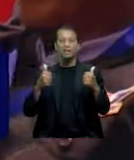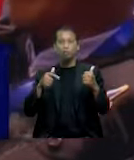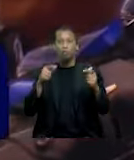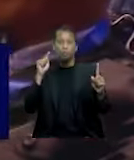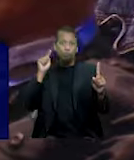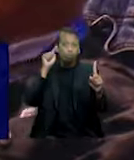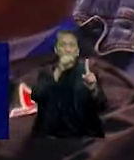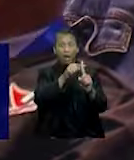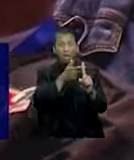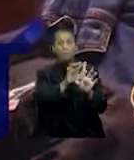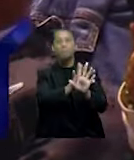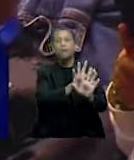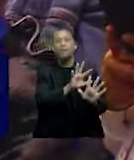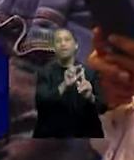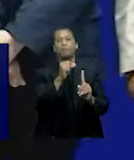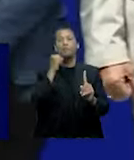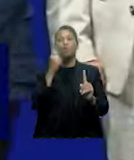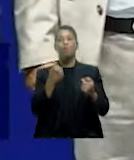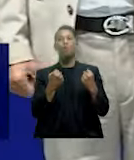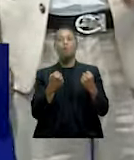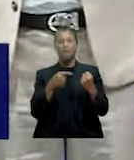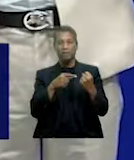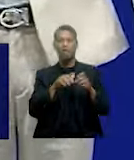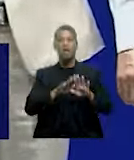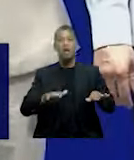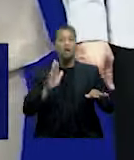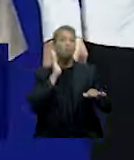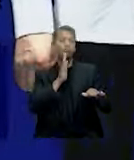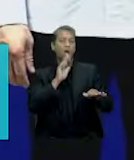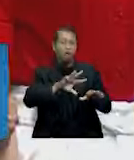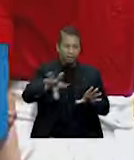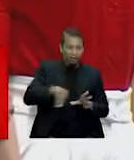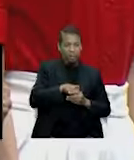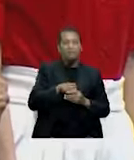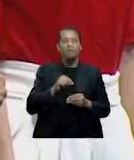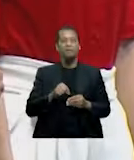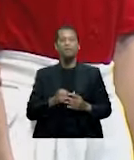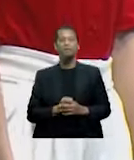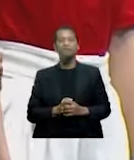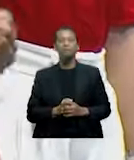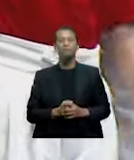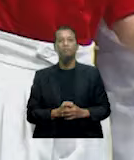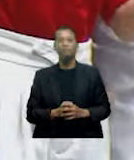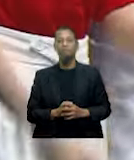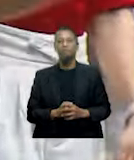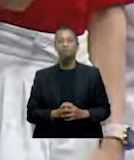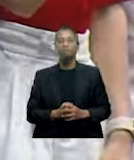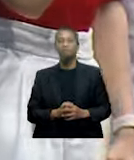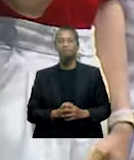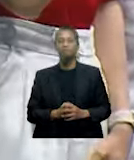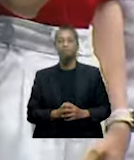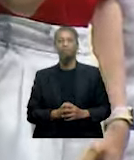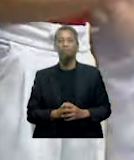rumput dengan melibatkan kaum muda. Dari Jakarta, Esra Ambarita, Fakih Satrio, Damar Wijaksono, iNews melaporkan.